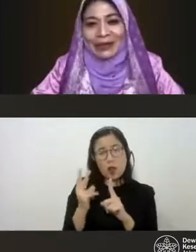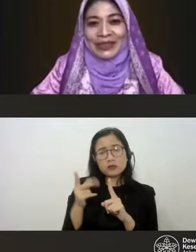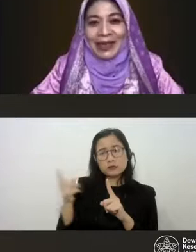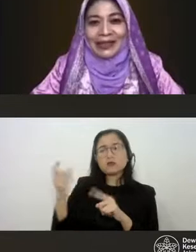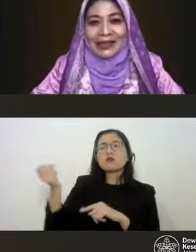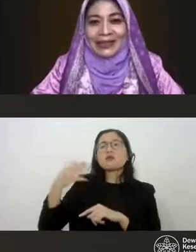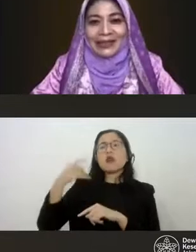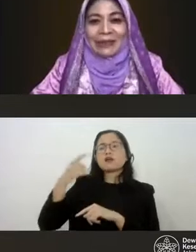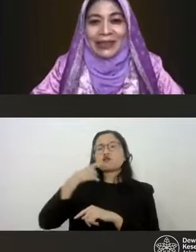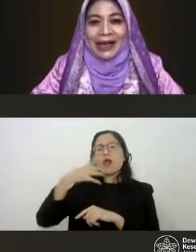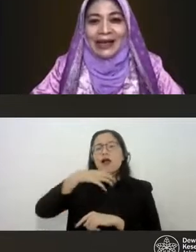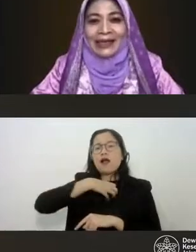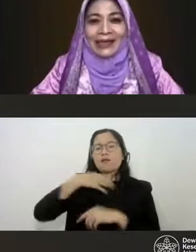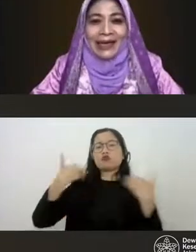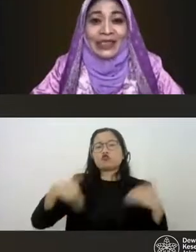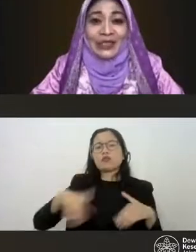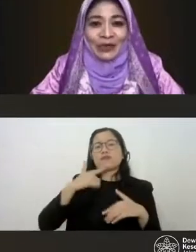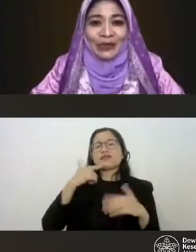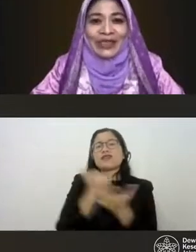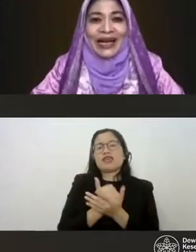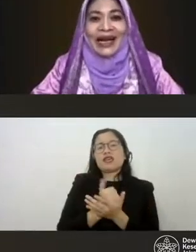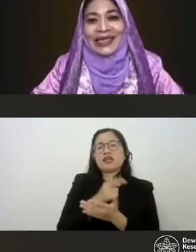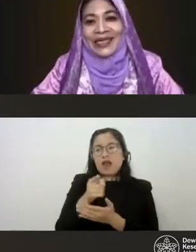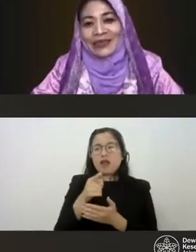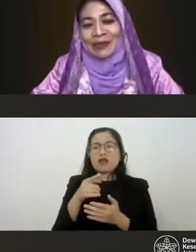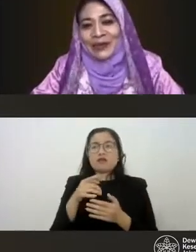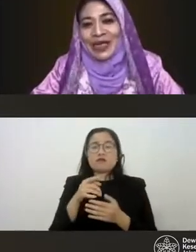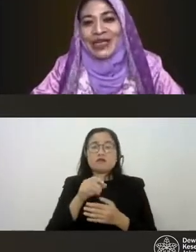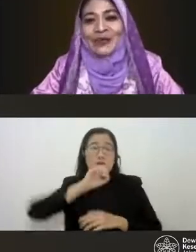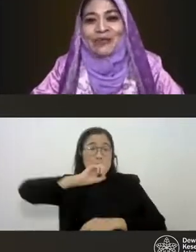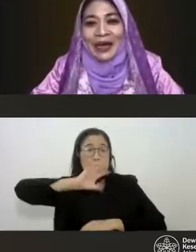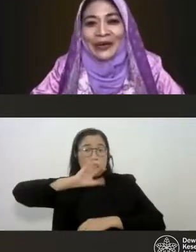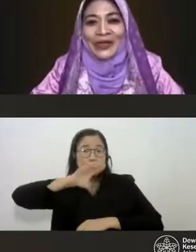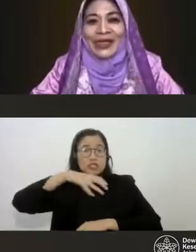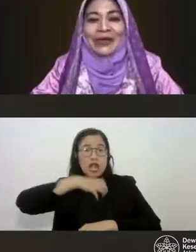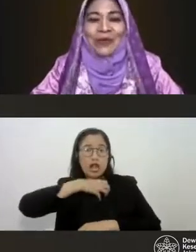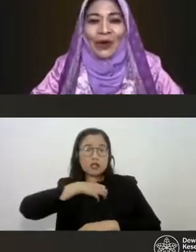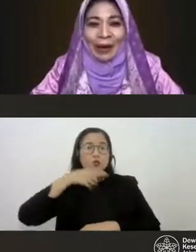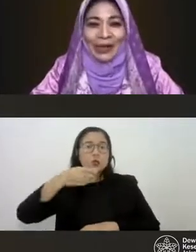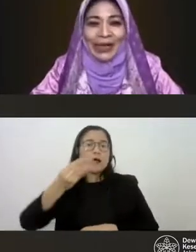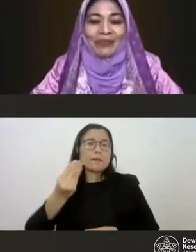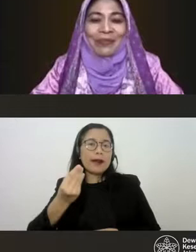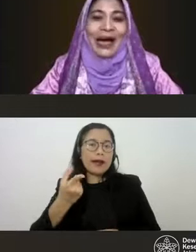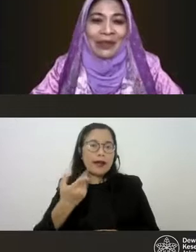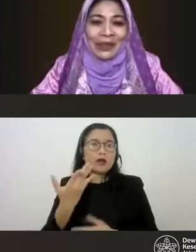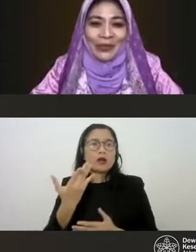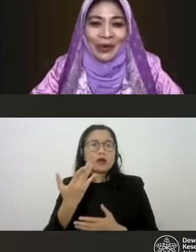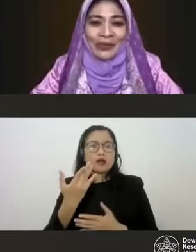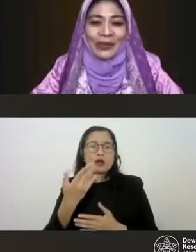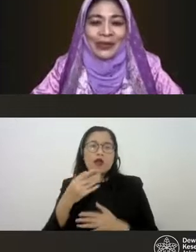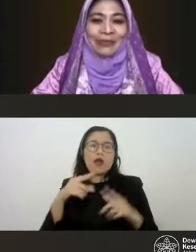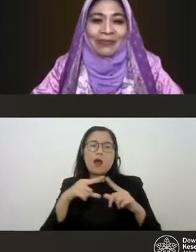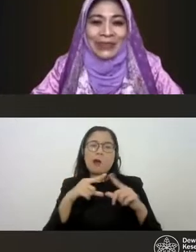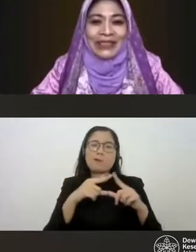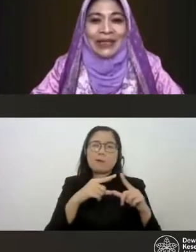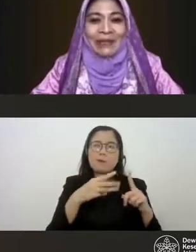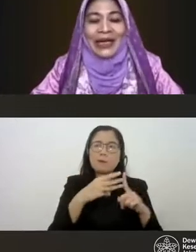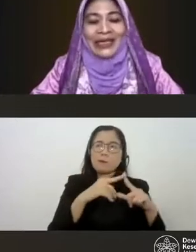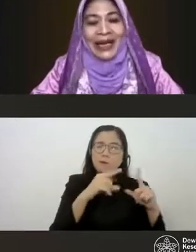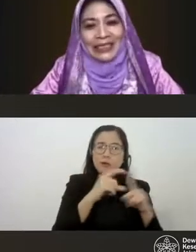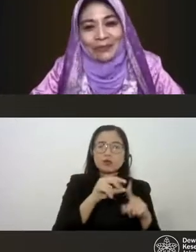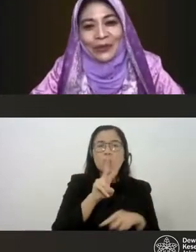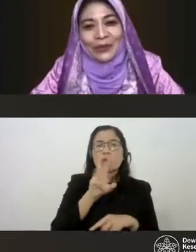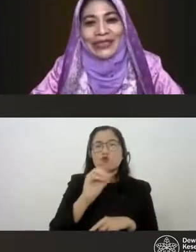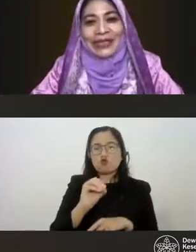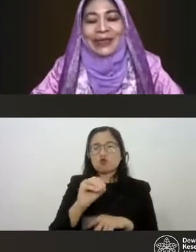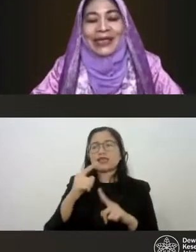asasi manusia. Sementara deklarasi universal hak asasi manusia itu baru diproklamirkan pada abad ke-20, persisnya pada